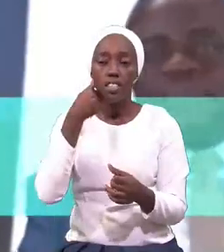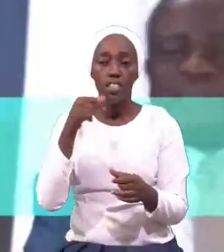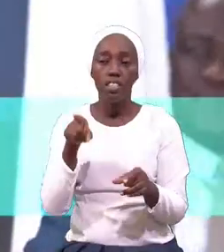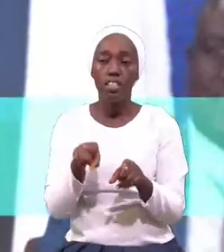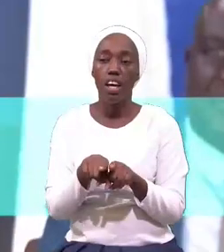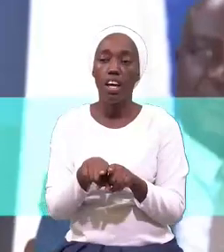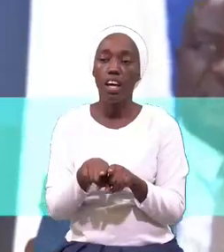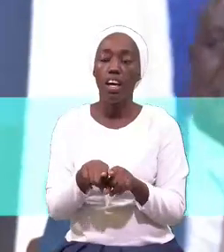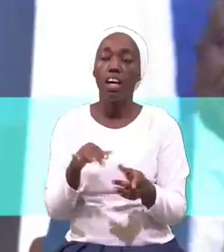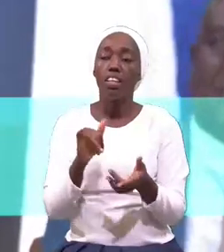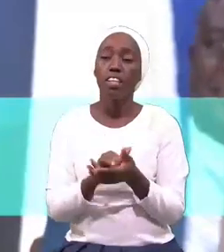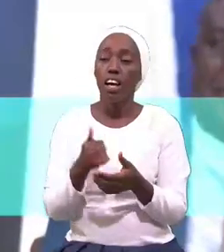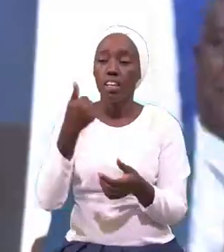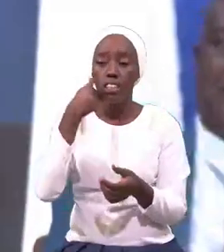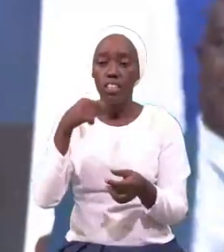sœur.